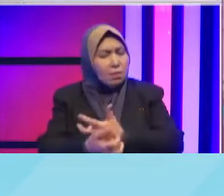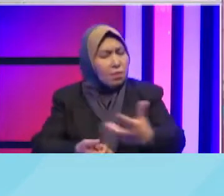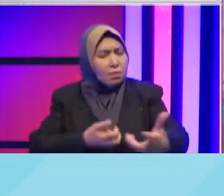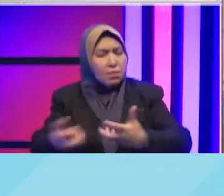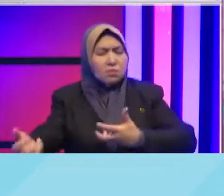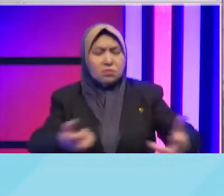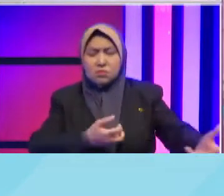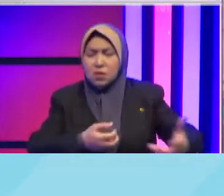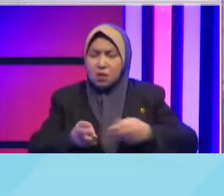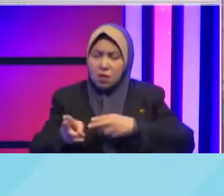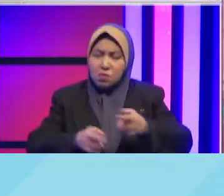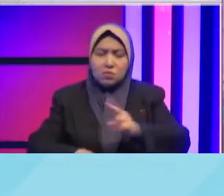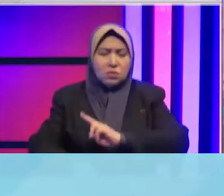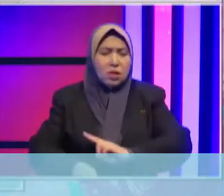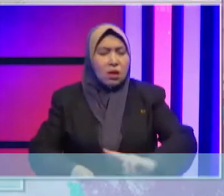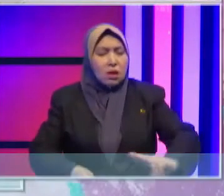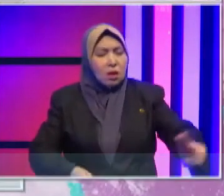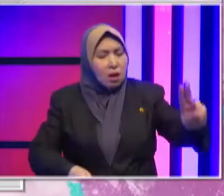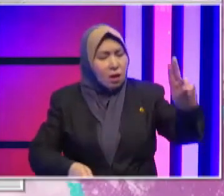أمرهم